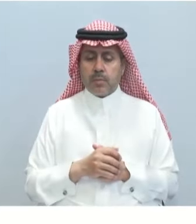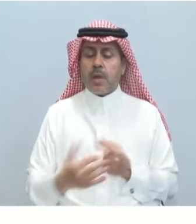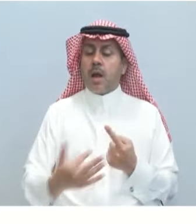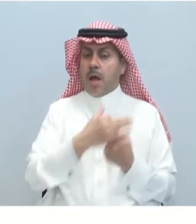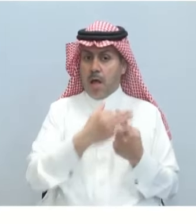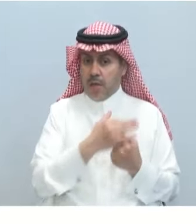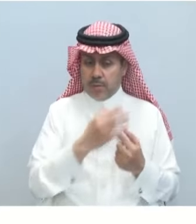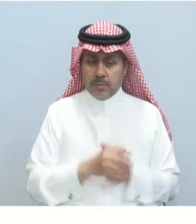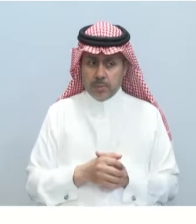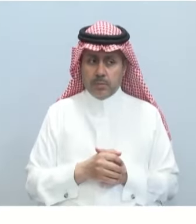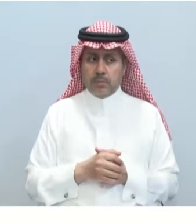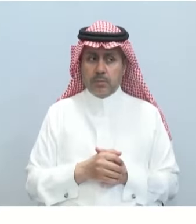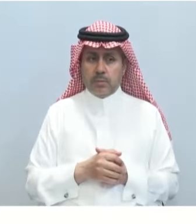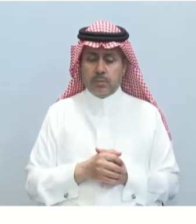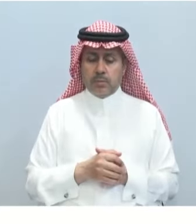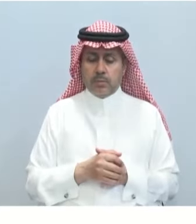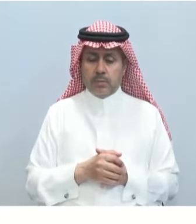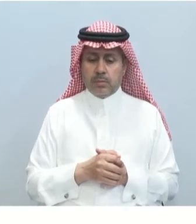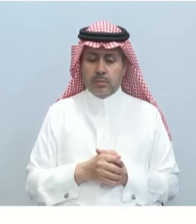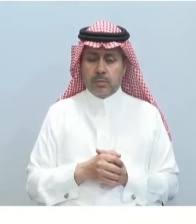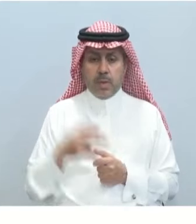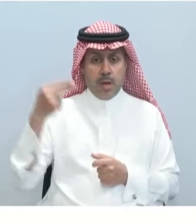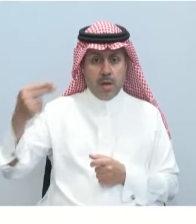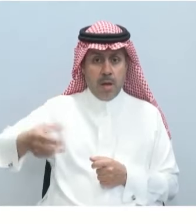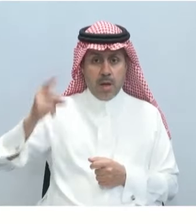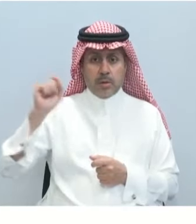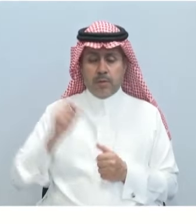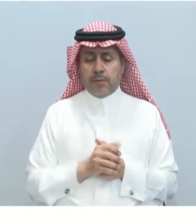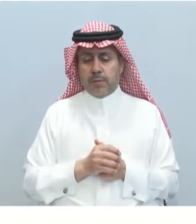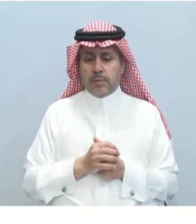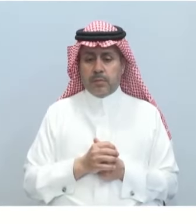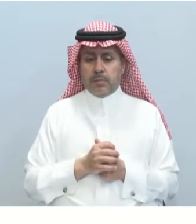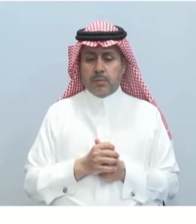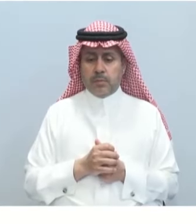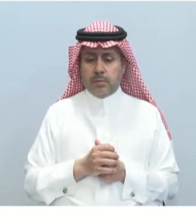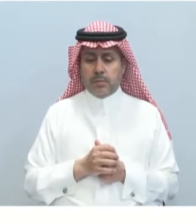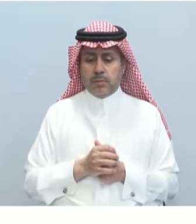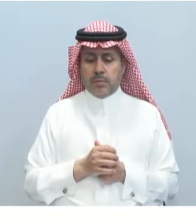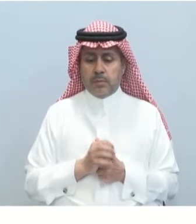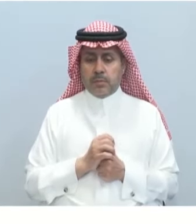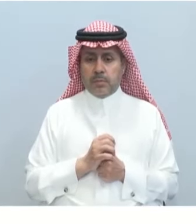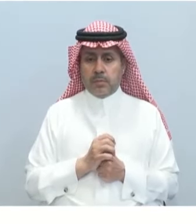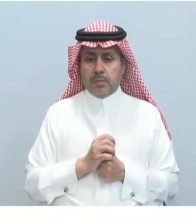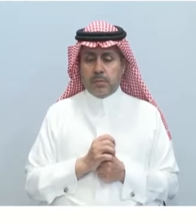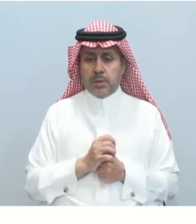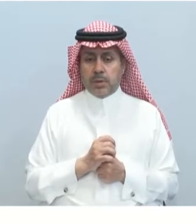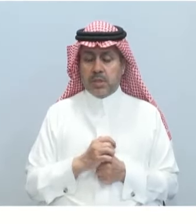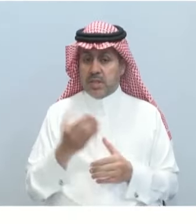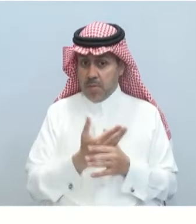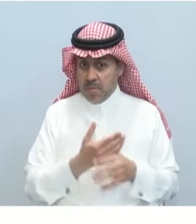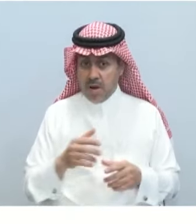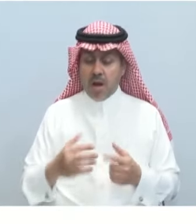الذي حصل من هذا الشخص اتجاه يزيد وما هو الاذى الذي تسبب به من اذى